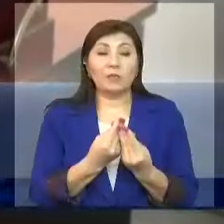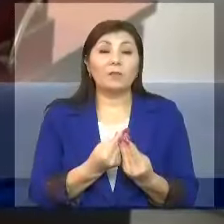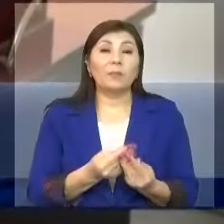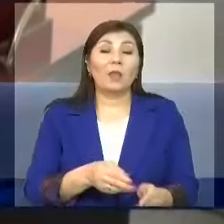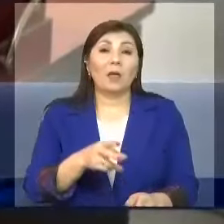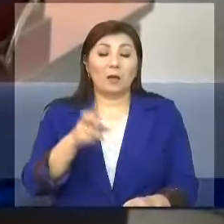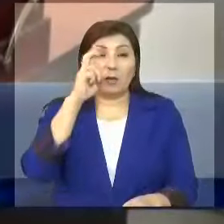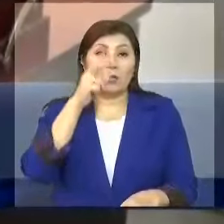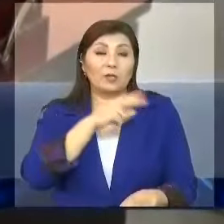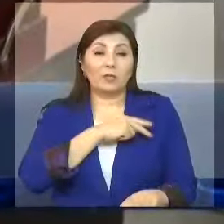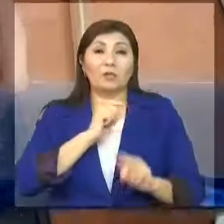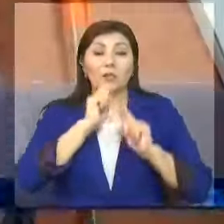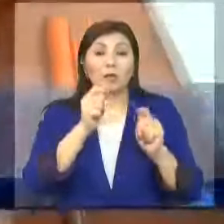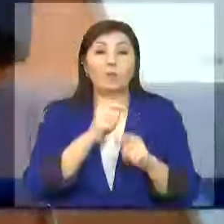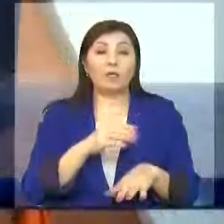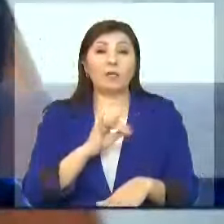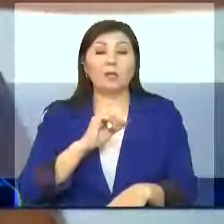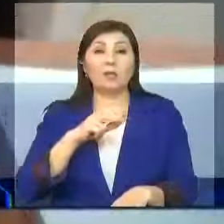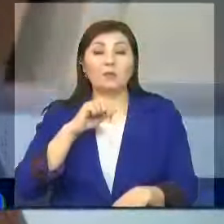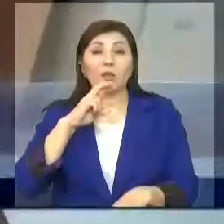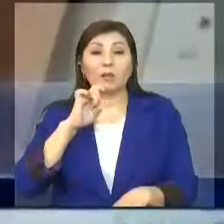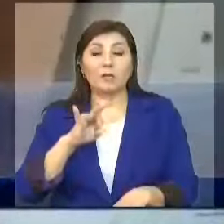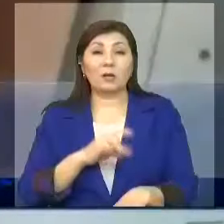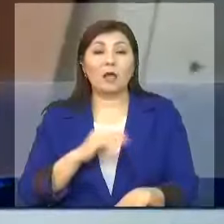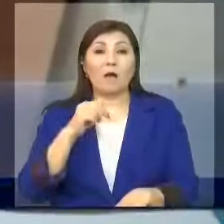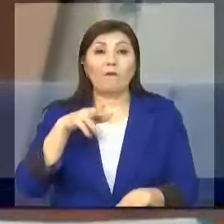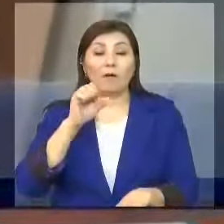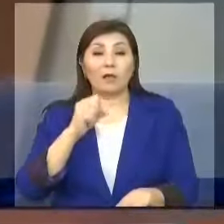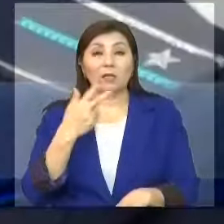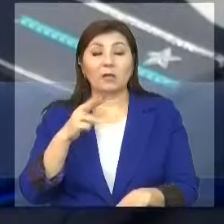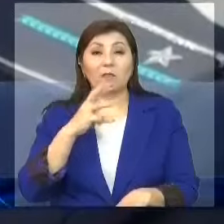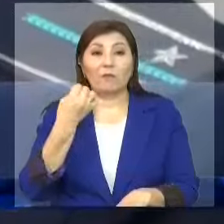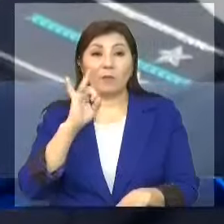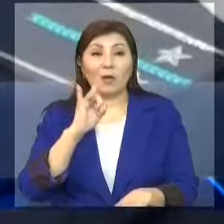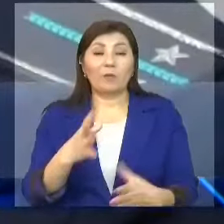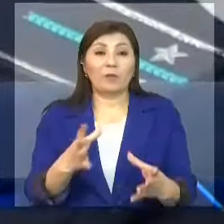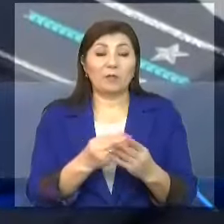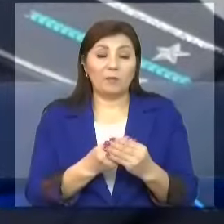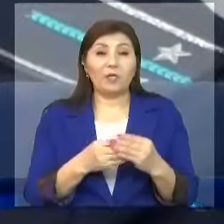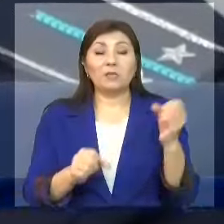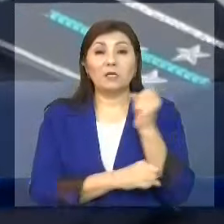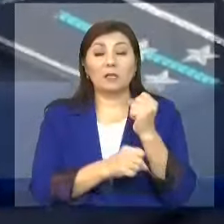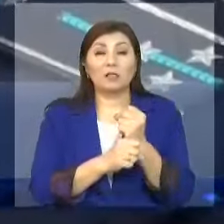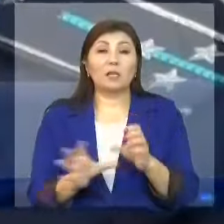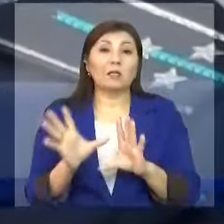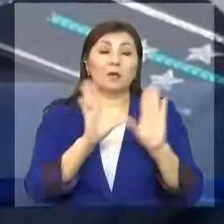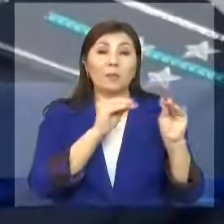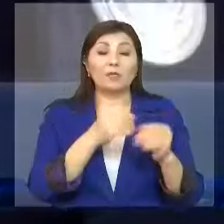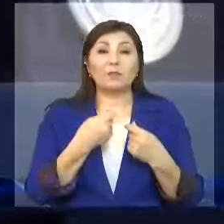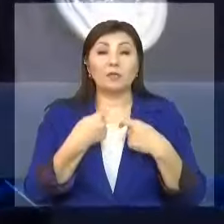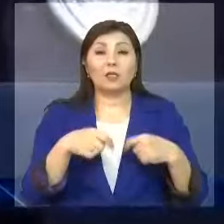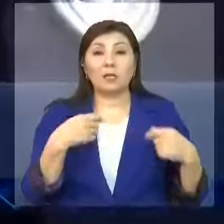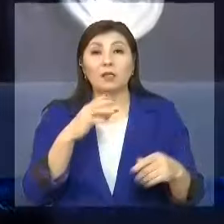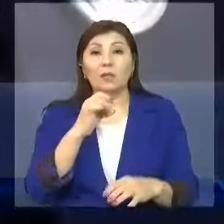государственная награда была вручена инспектору полиции Фархату Нурманову. 3 мая страж порядка вместе с напарником выехали в район торгового